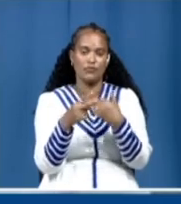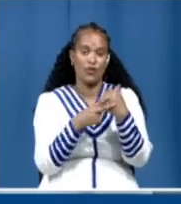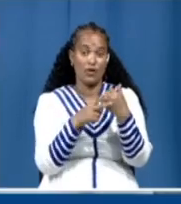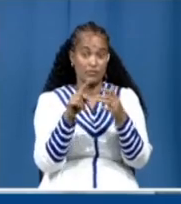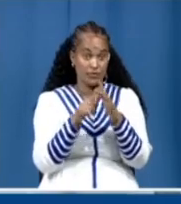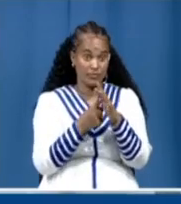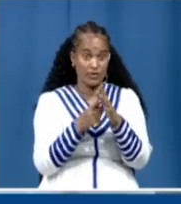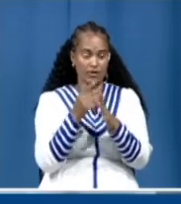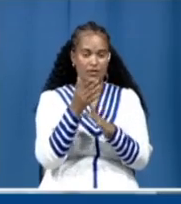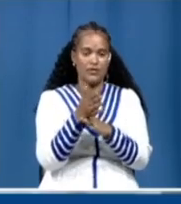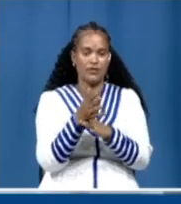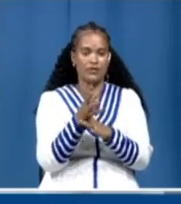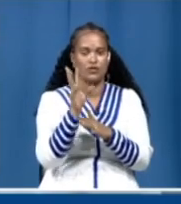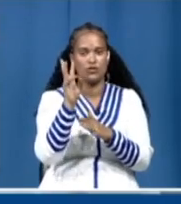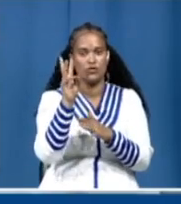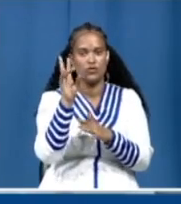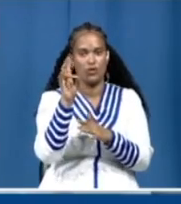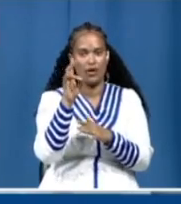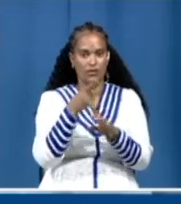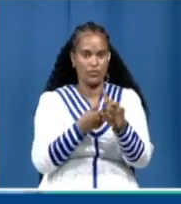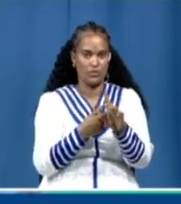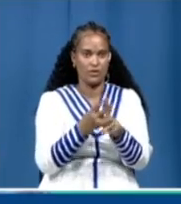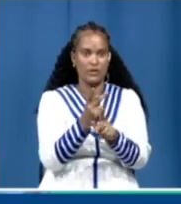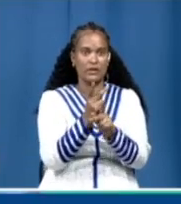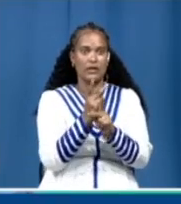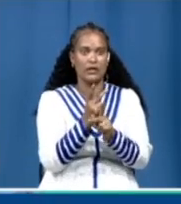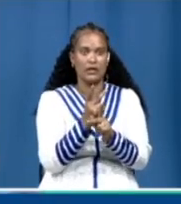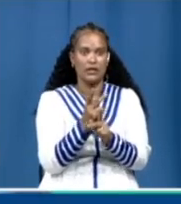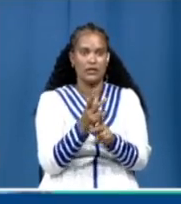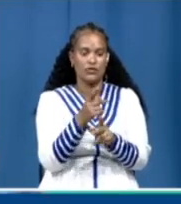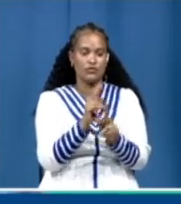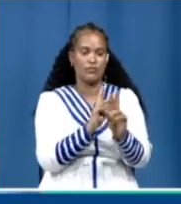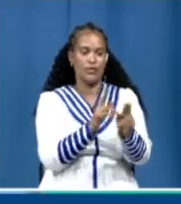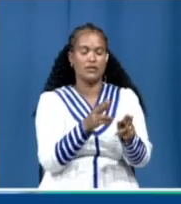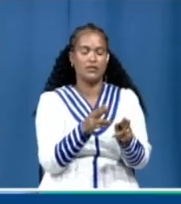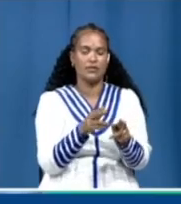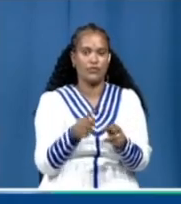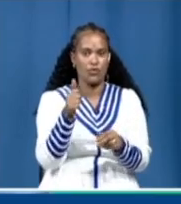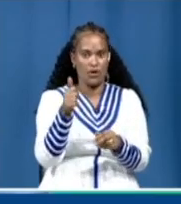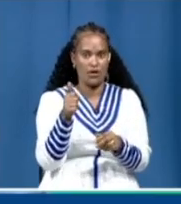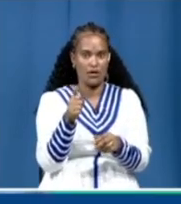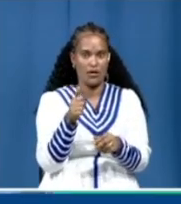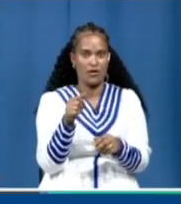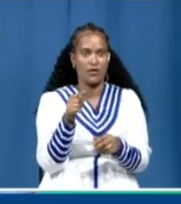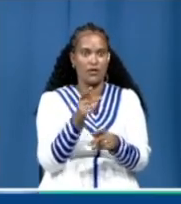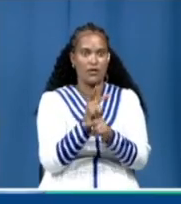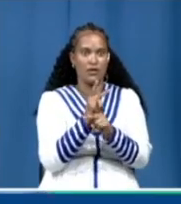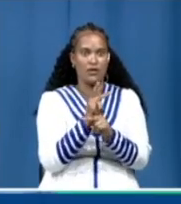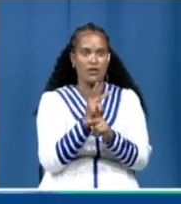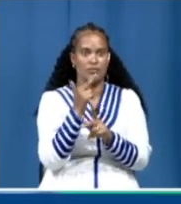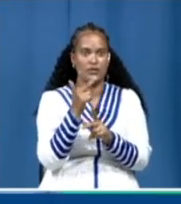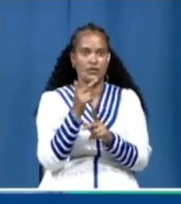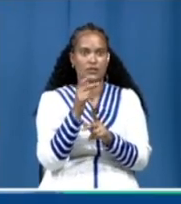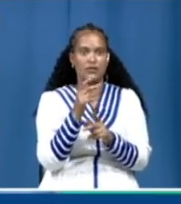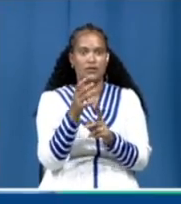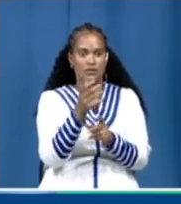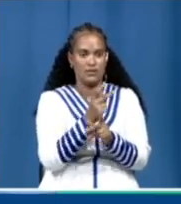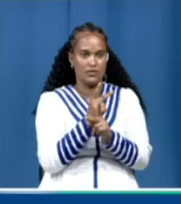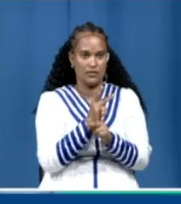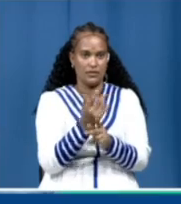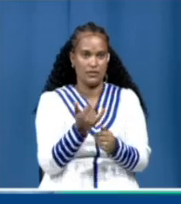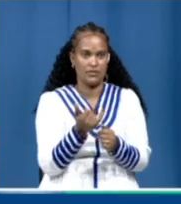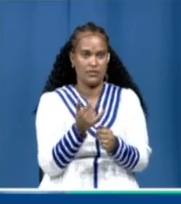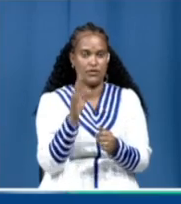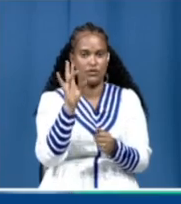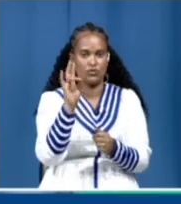ምዕቋር ምስ ጀመርኩ ድሕሪ 7 ወርሓ ተለቅሐ እየ ስን እውን ዓፅየ ከዚ ኣብቲ ዋናት ለለፀ ልቃሕ ድሞ ብሰለስተ ሰብ እየ ክልቃሕ ደልየኒ ይኹ ከዚ ዳ